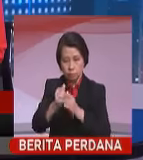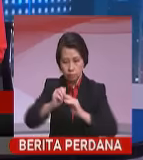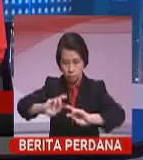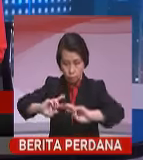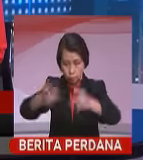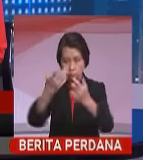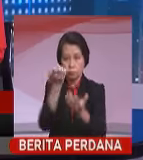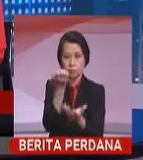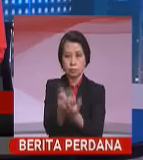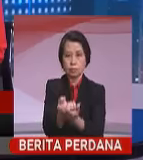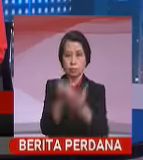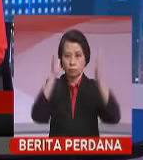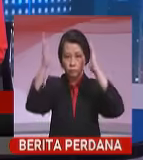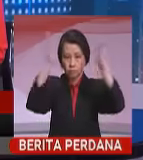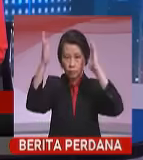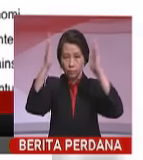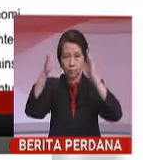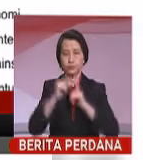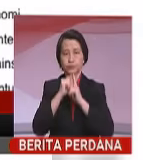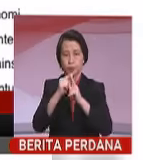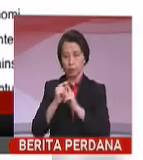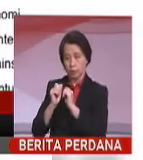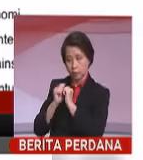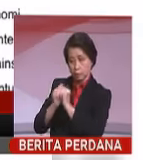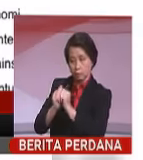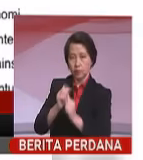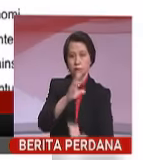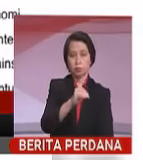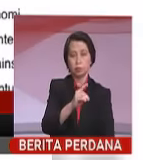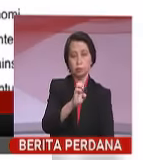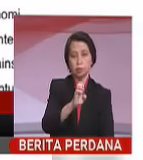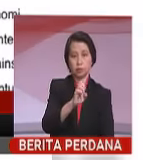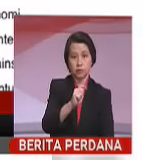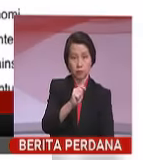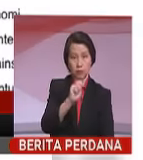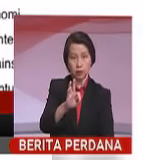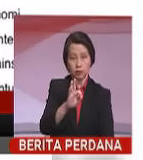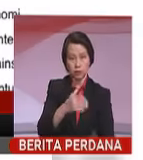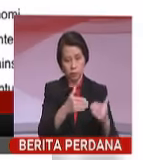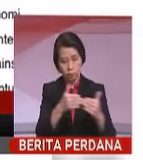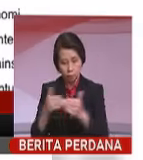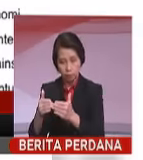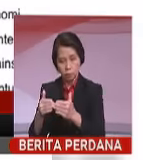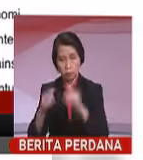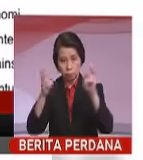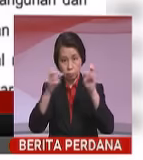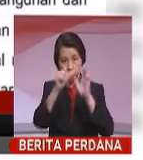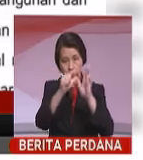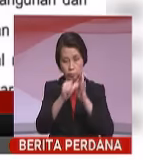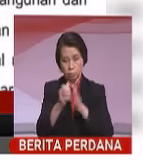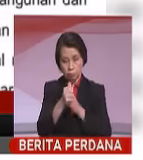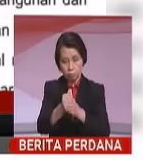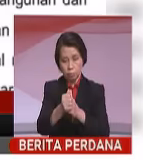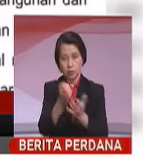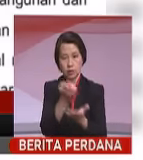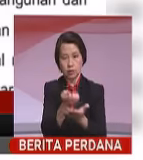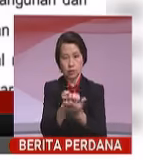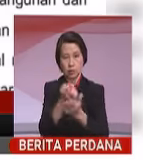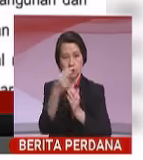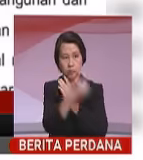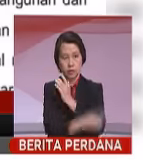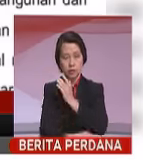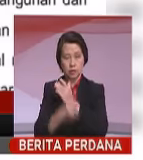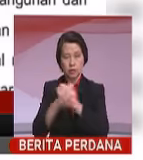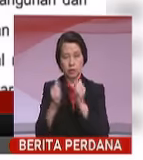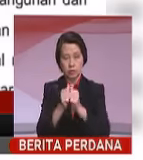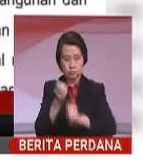pemulihan ekonomi negara. Dalam kenyataan bersama, DETF akan meneruskan agenda nasional memacu ekonomi digital negara